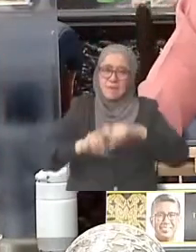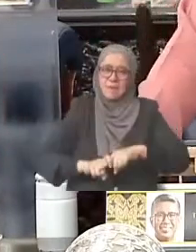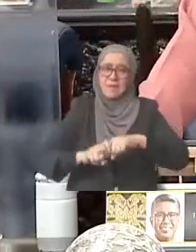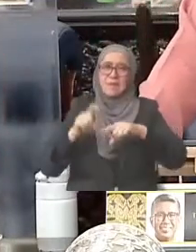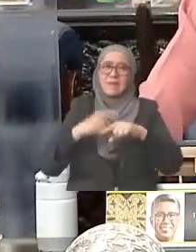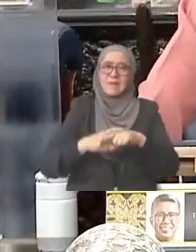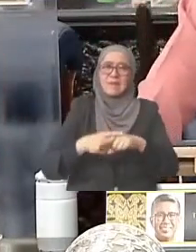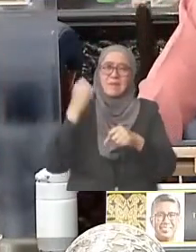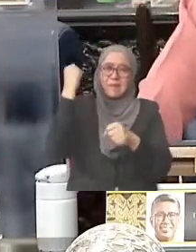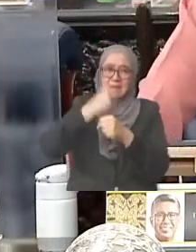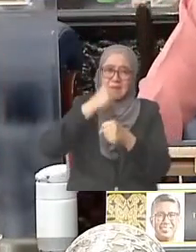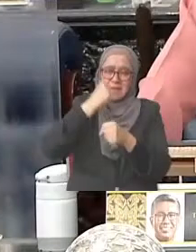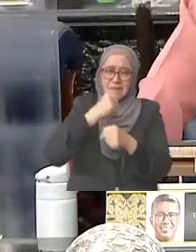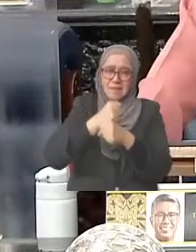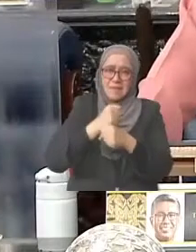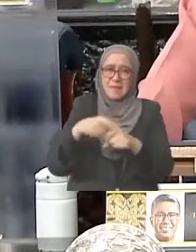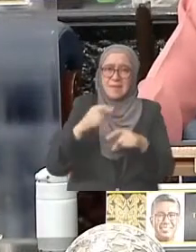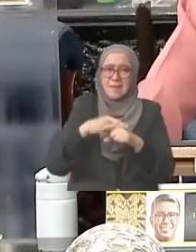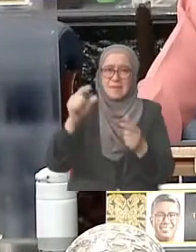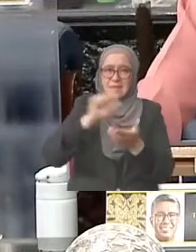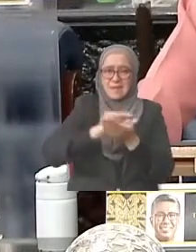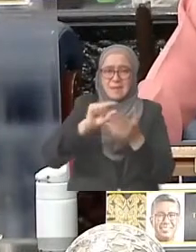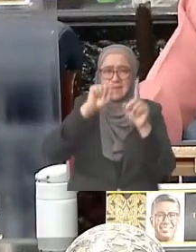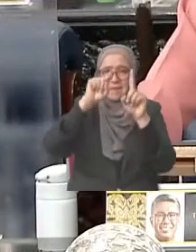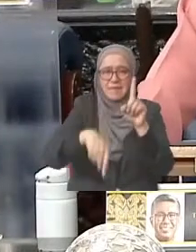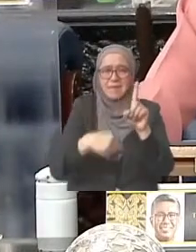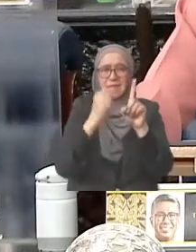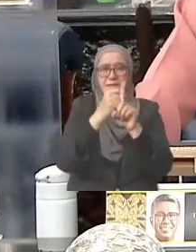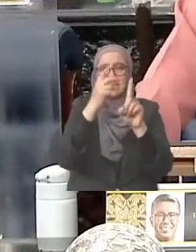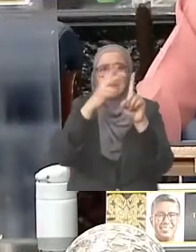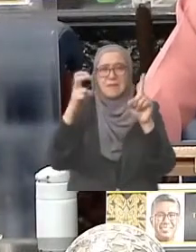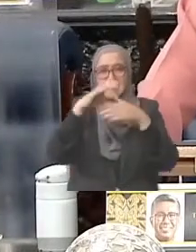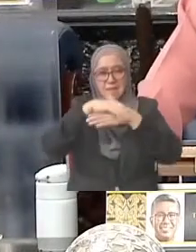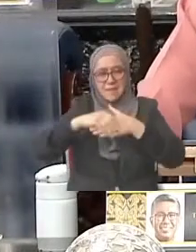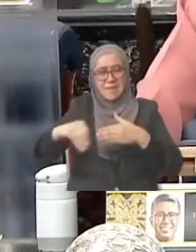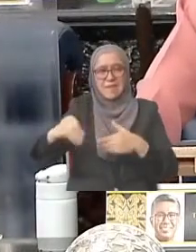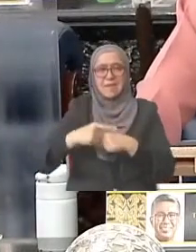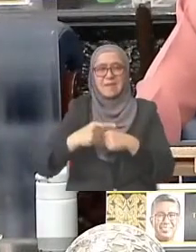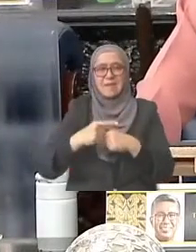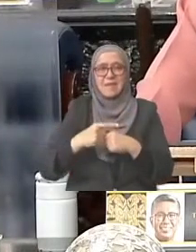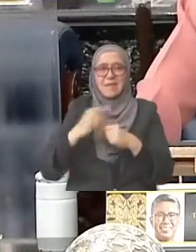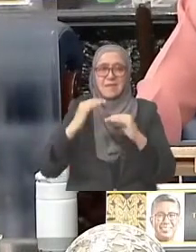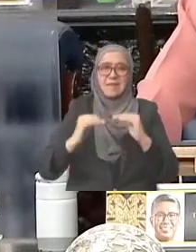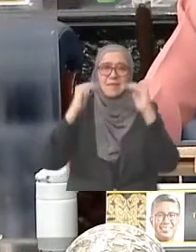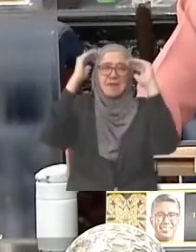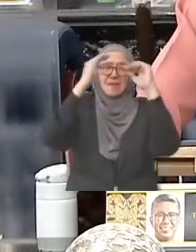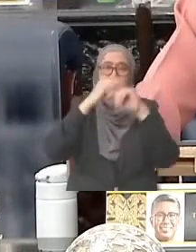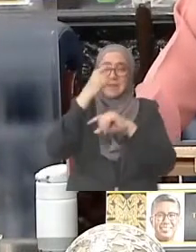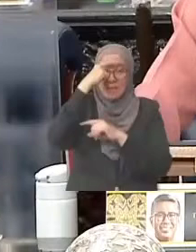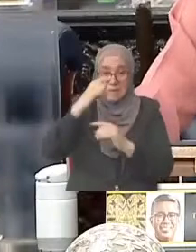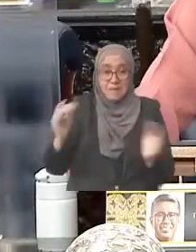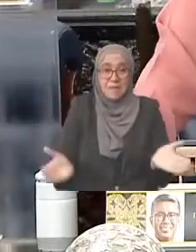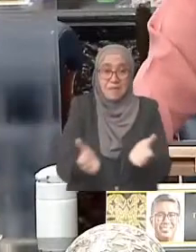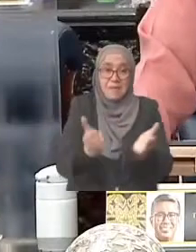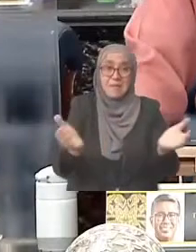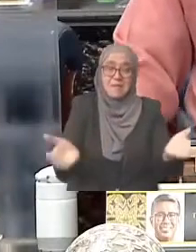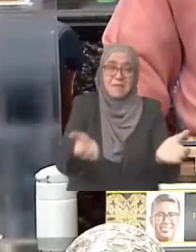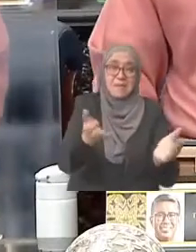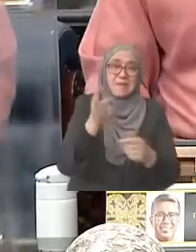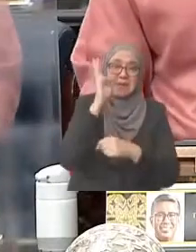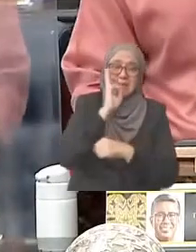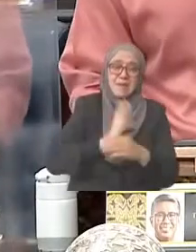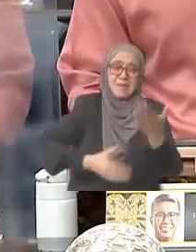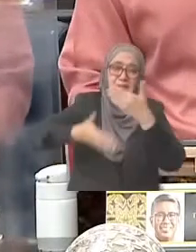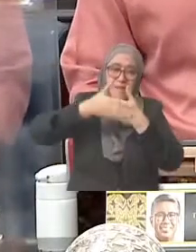1200 ringgit ke atas bagi menggalakkan wanita kembali bekerja insentif ini turut dipanjangkan kepada